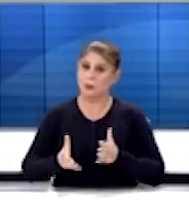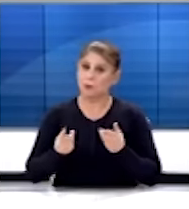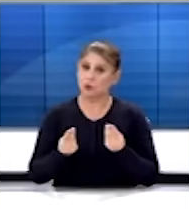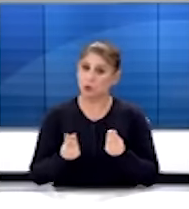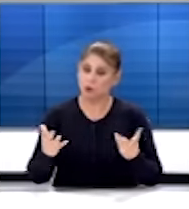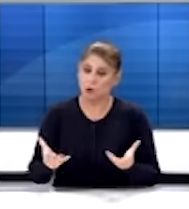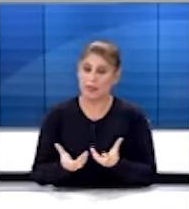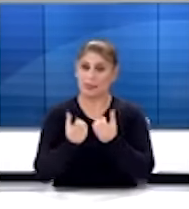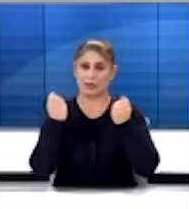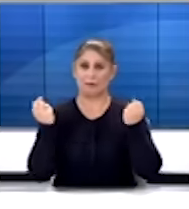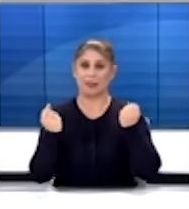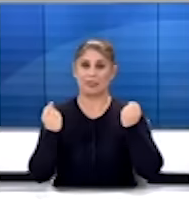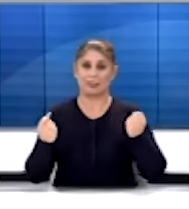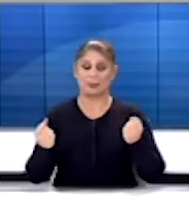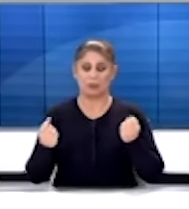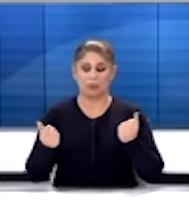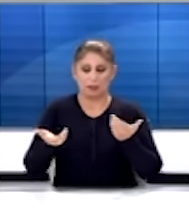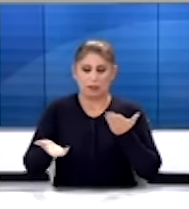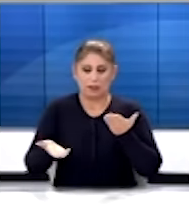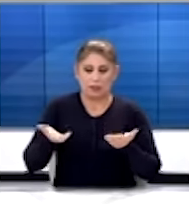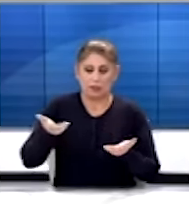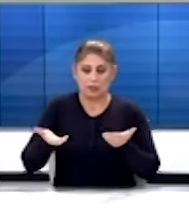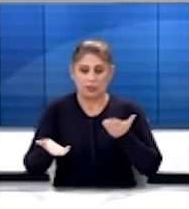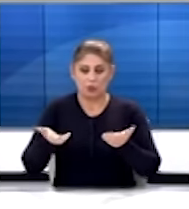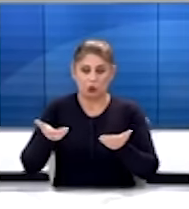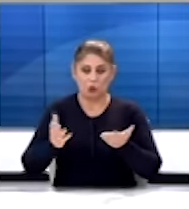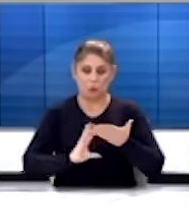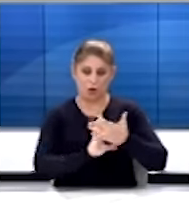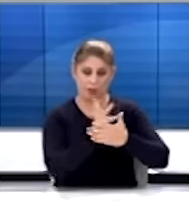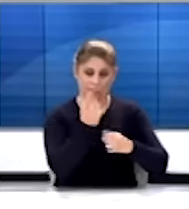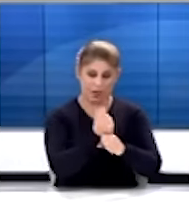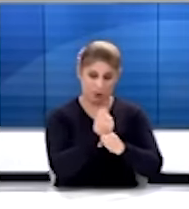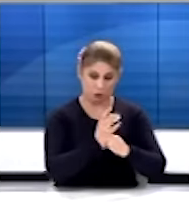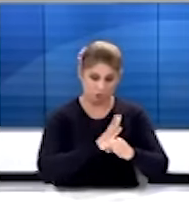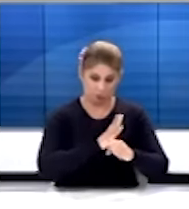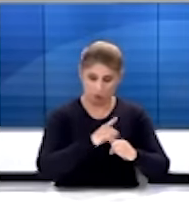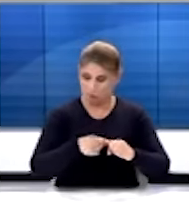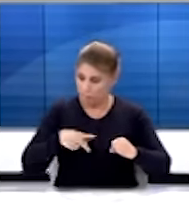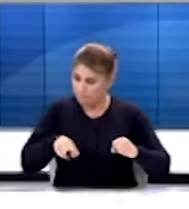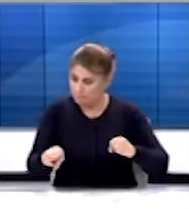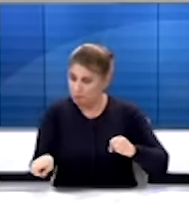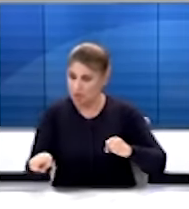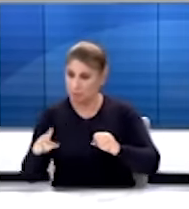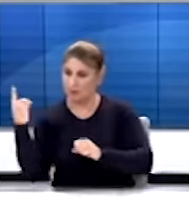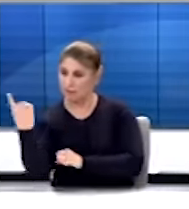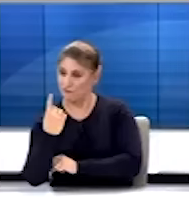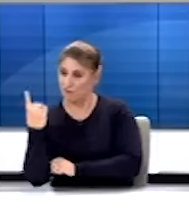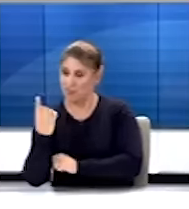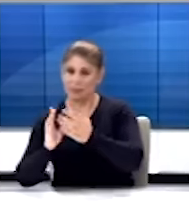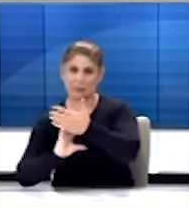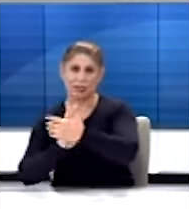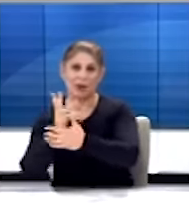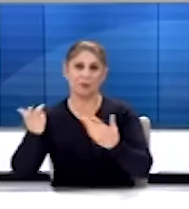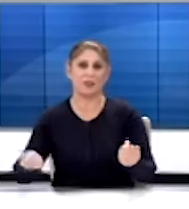να εξασφαλίζει την ισόρροπη ανάπτυξη του εργαζόμενου ανθρώπου και με τη φύση και με την ανάπτυξη